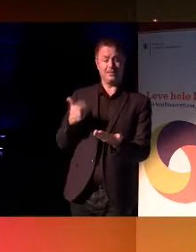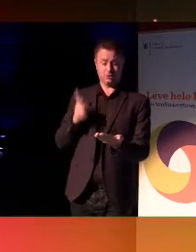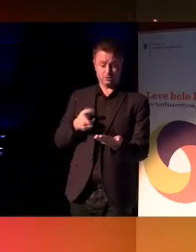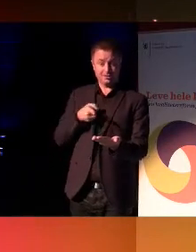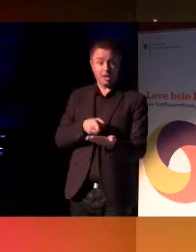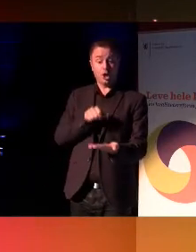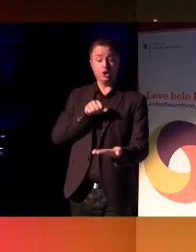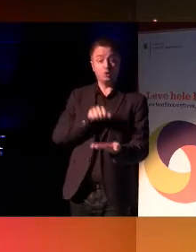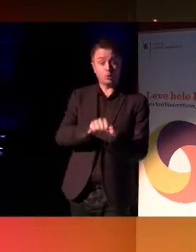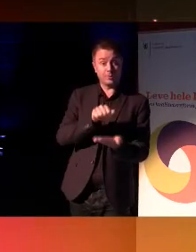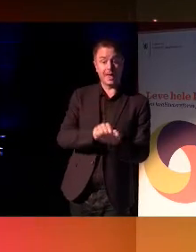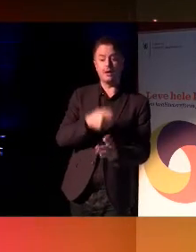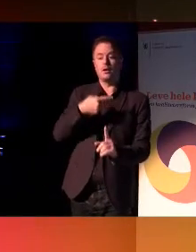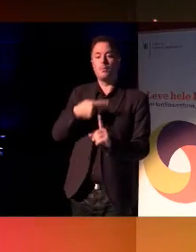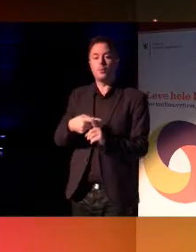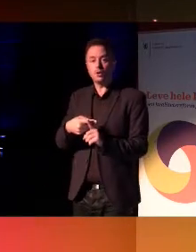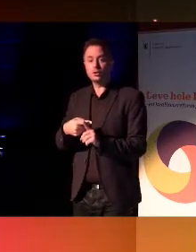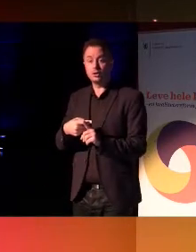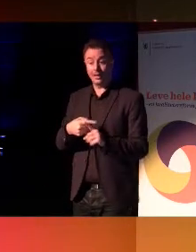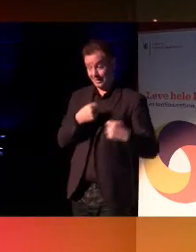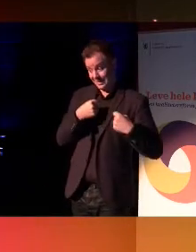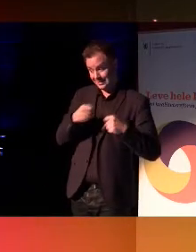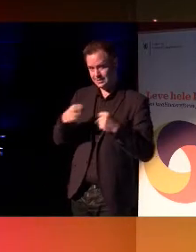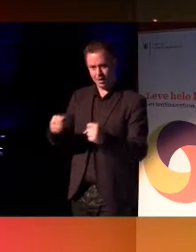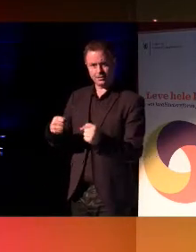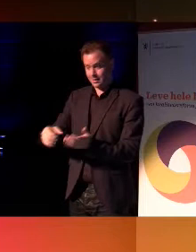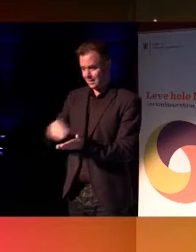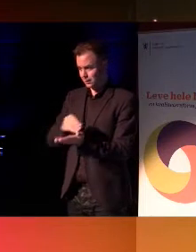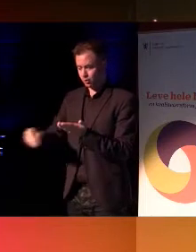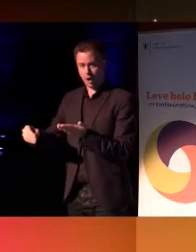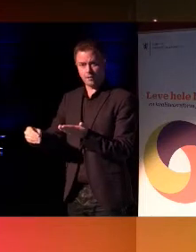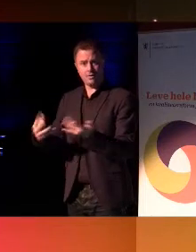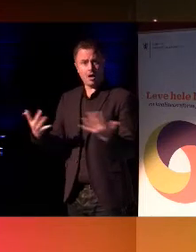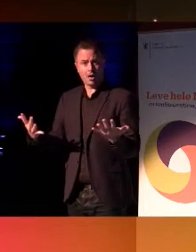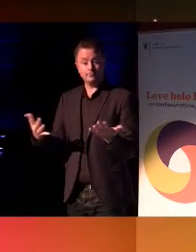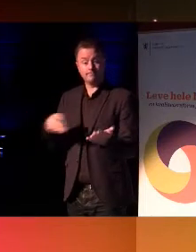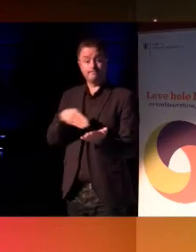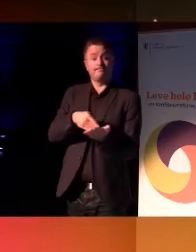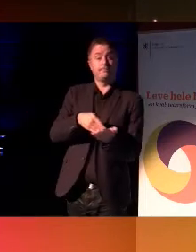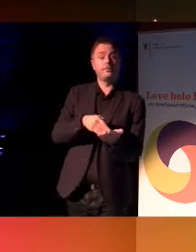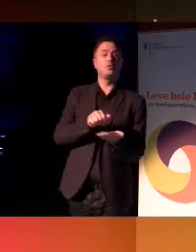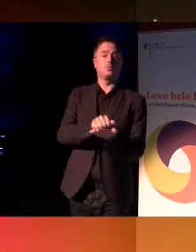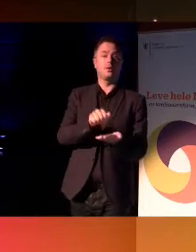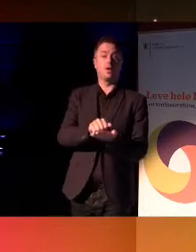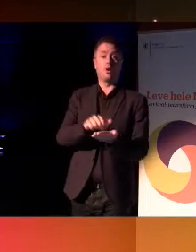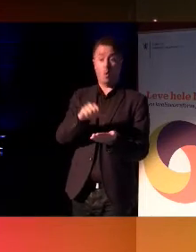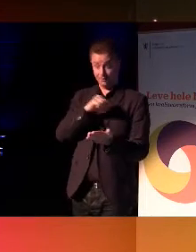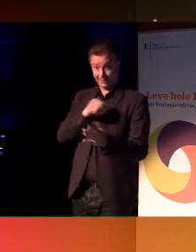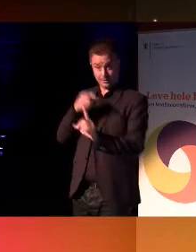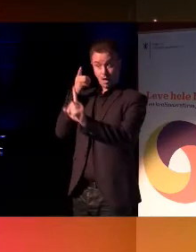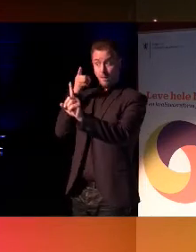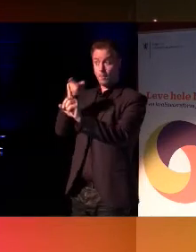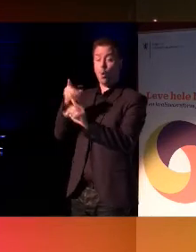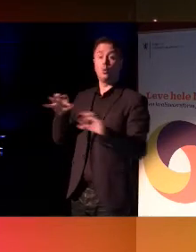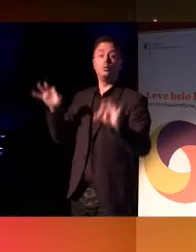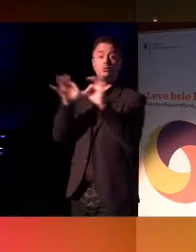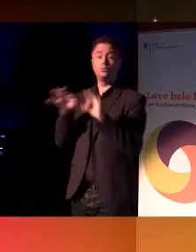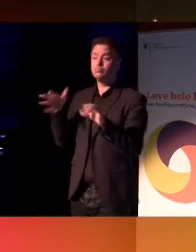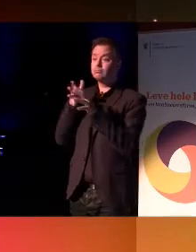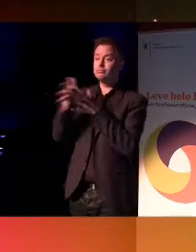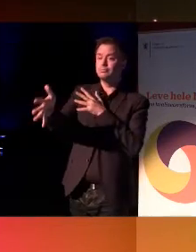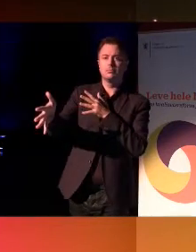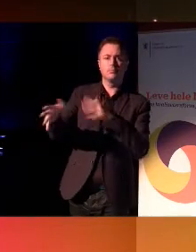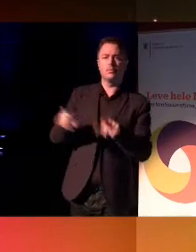og beskriver resultater av innsats. Og hvis man ikke kommer i mål og ikke har sagt hva man har gjort, så er det vanskelig å justere kursen dersom det